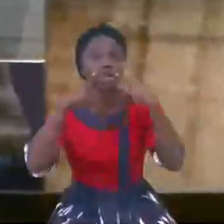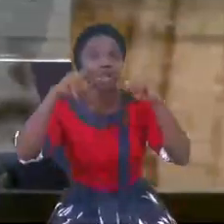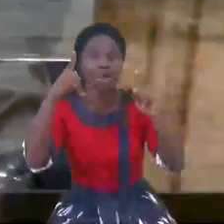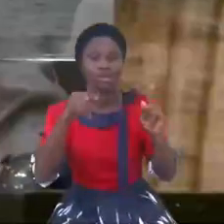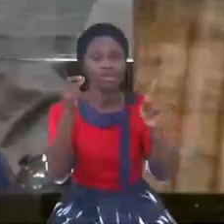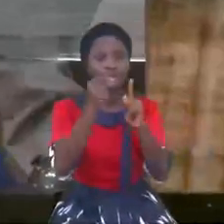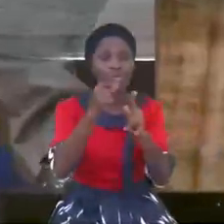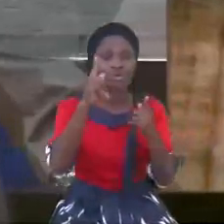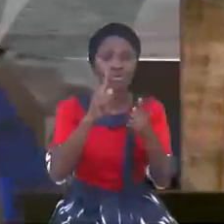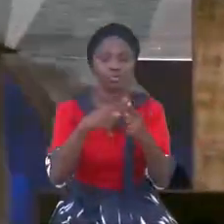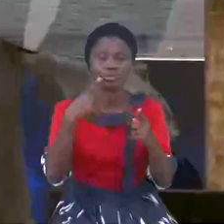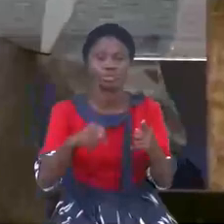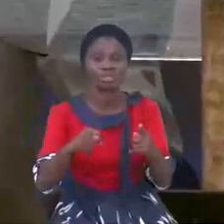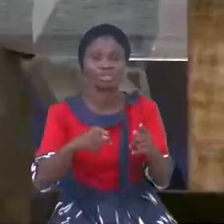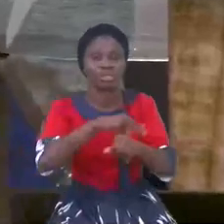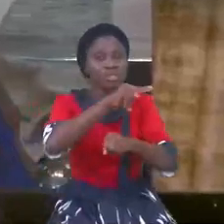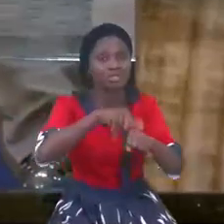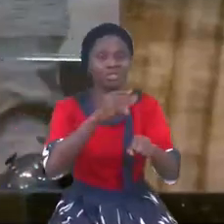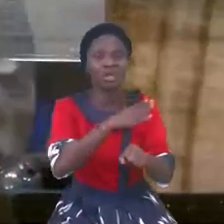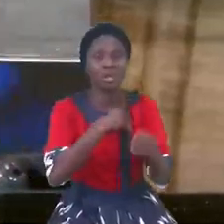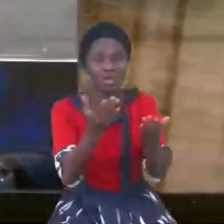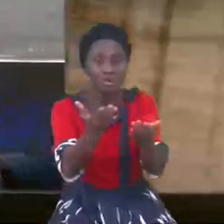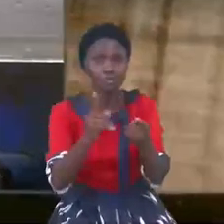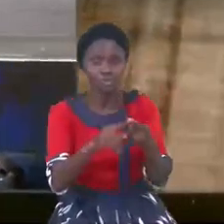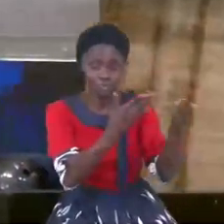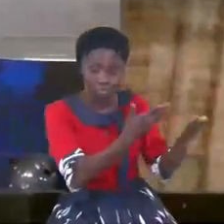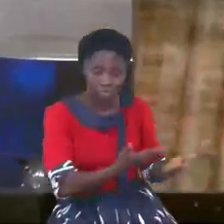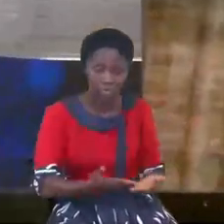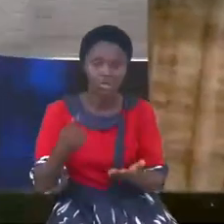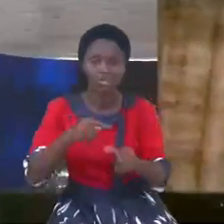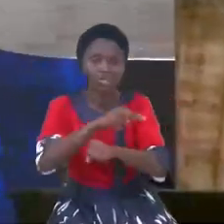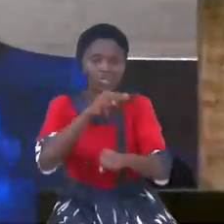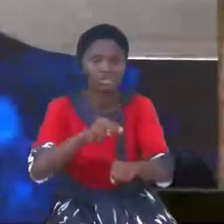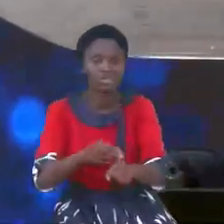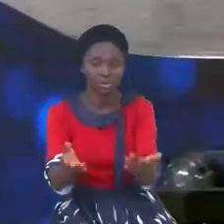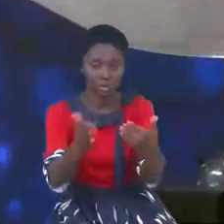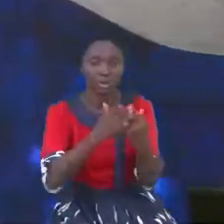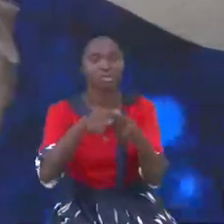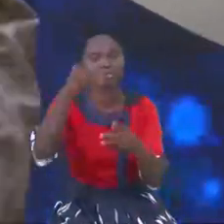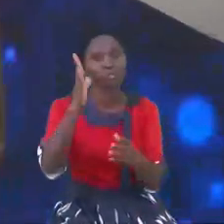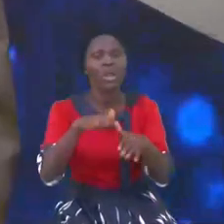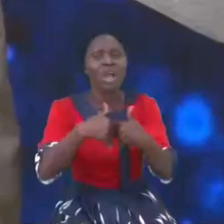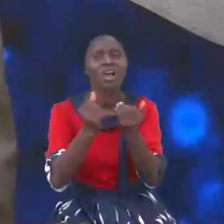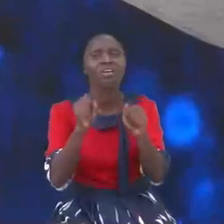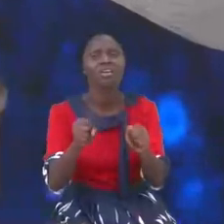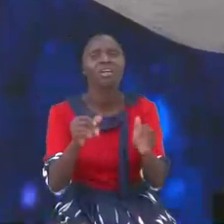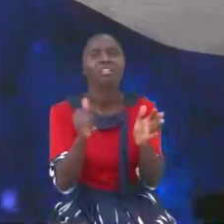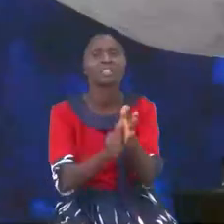voudrait ramener la nation à Dieu. Comment une telle personne devienne un ennemi à toi?